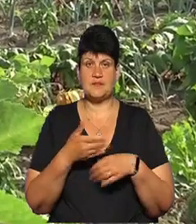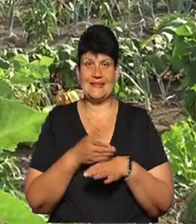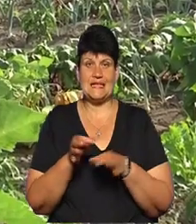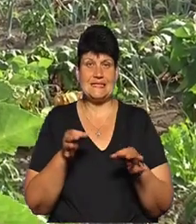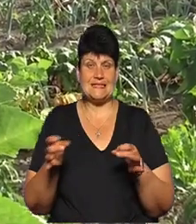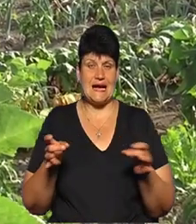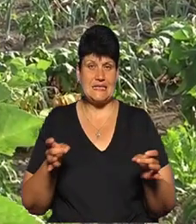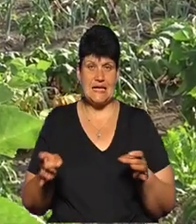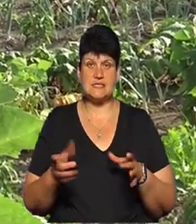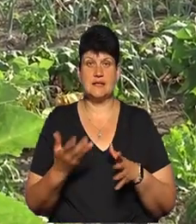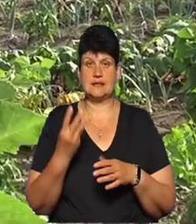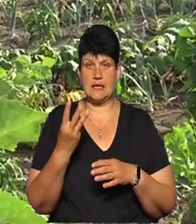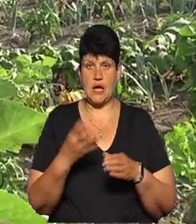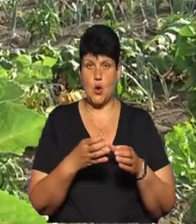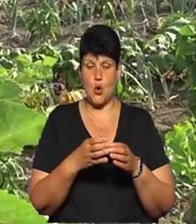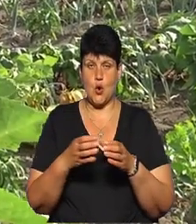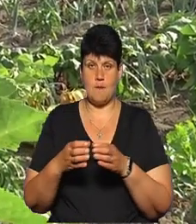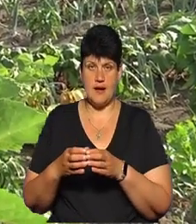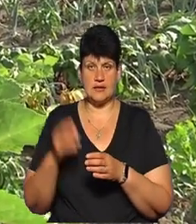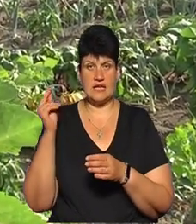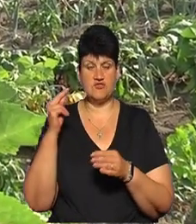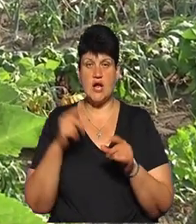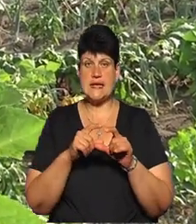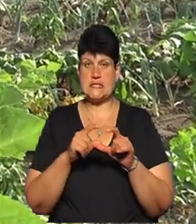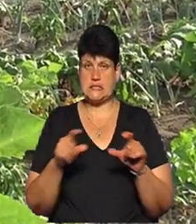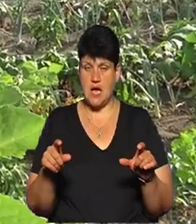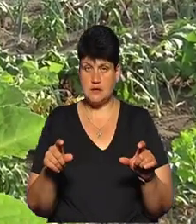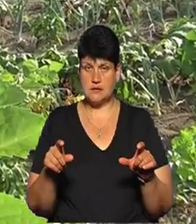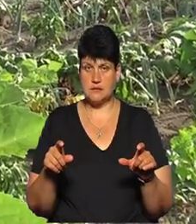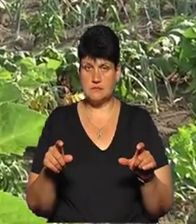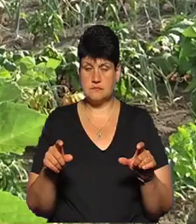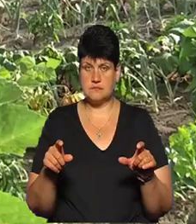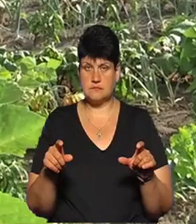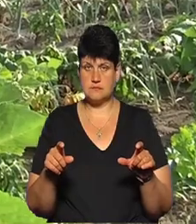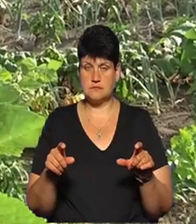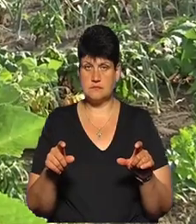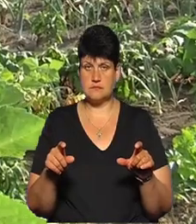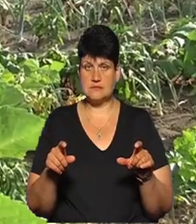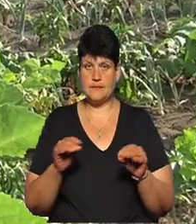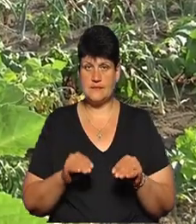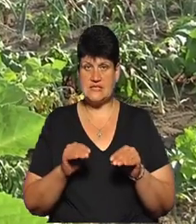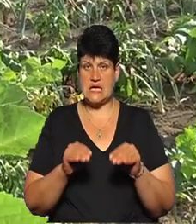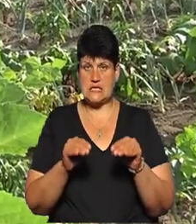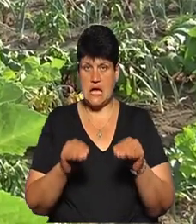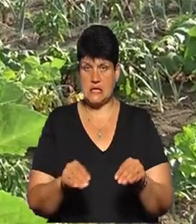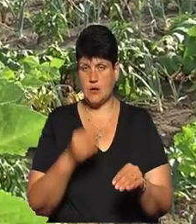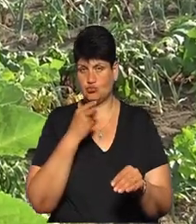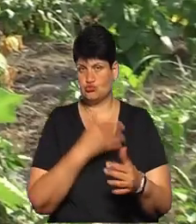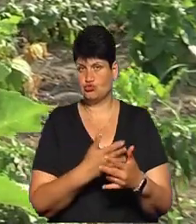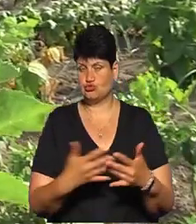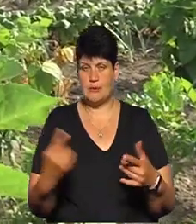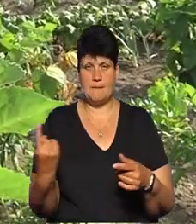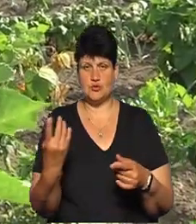3 громади, навчальні заклади, так садять продукти першої